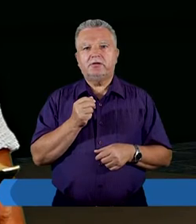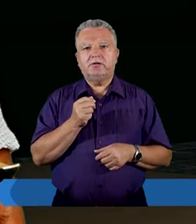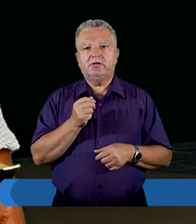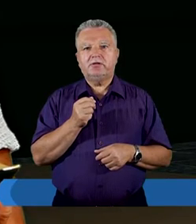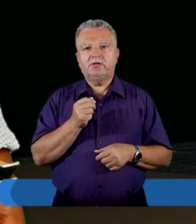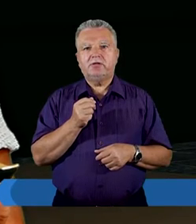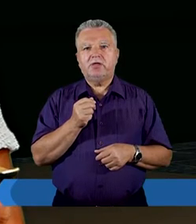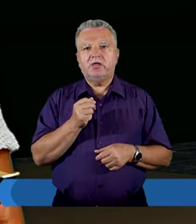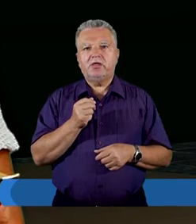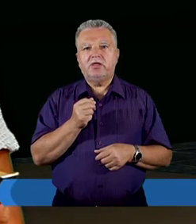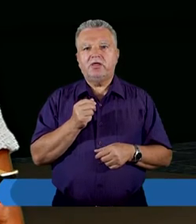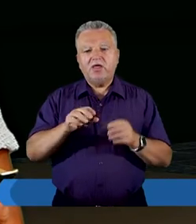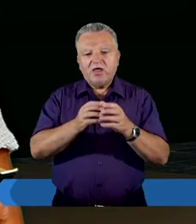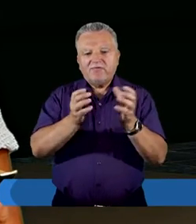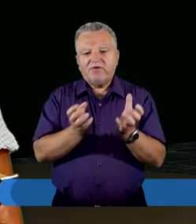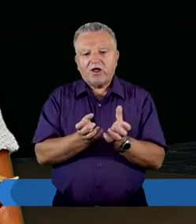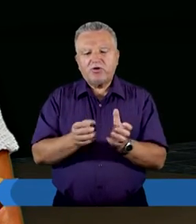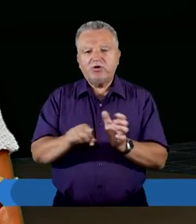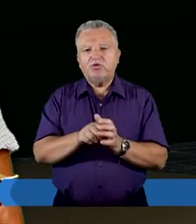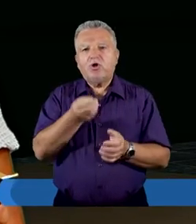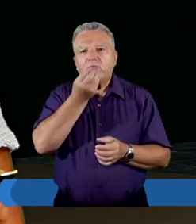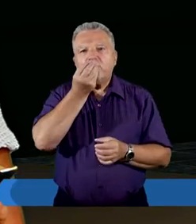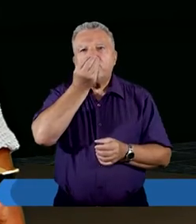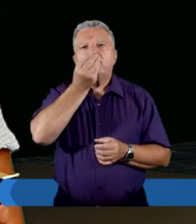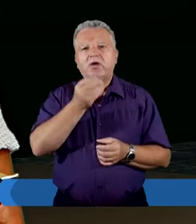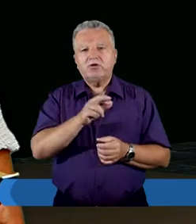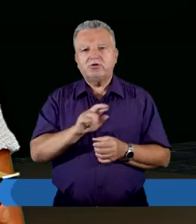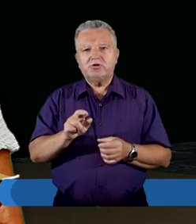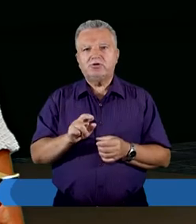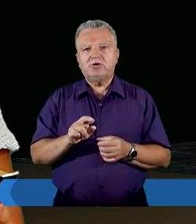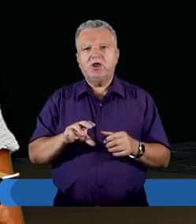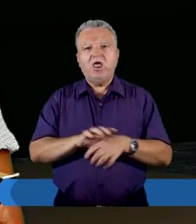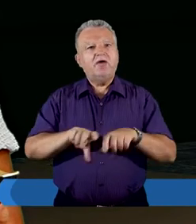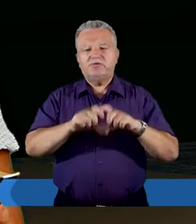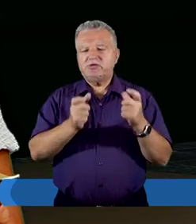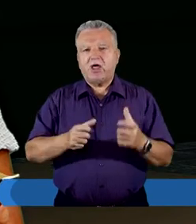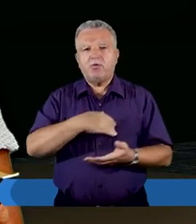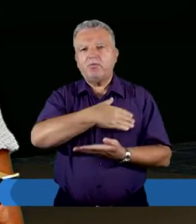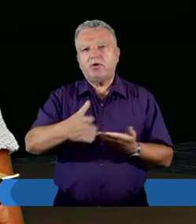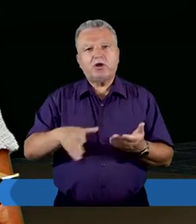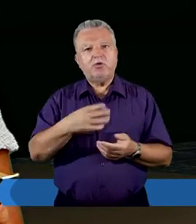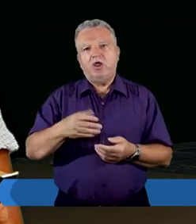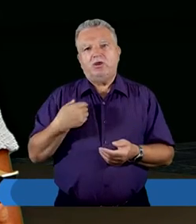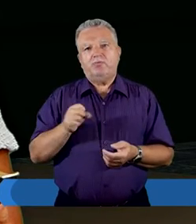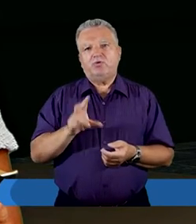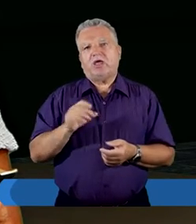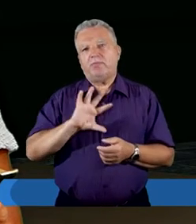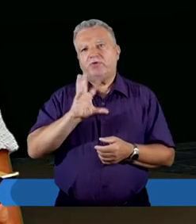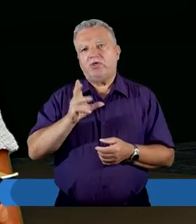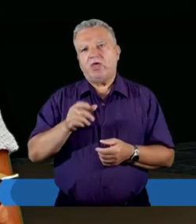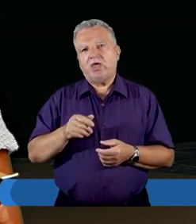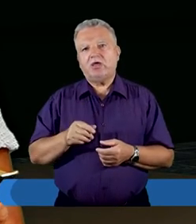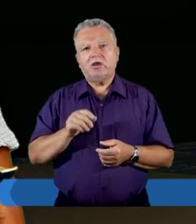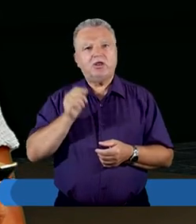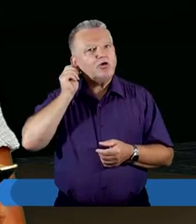hubpuch, flakonik do pachnideł. W całym kraju nie było tak pięknych kobiet jak córki